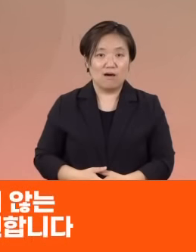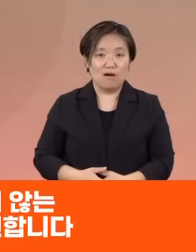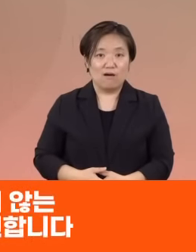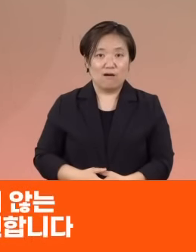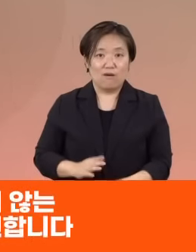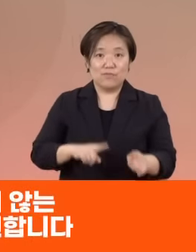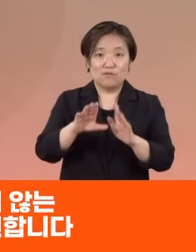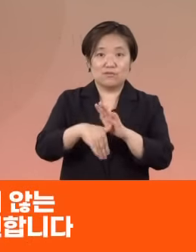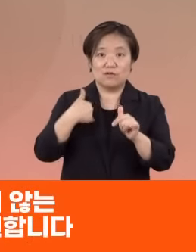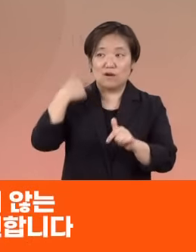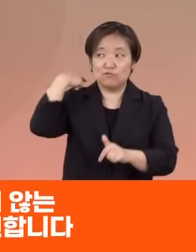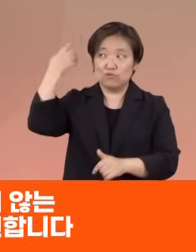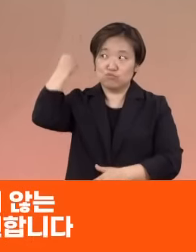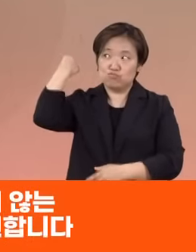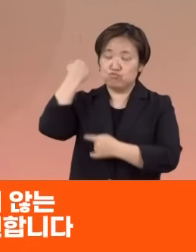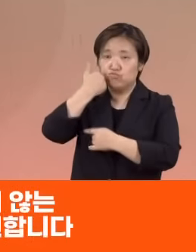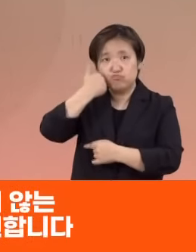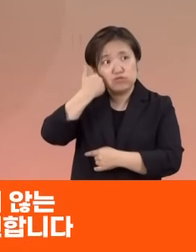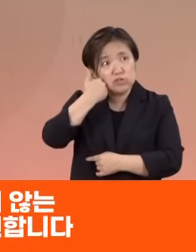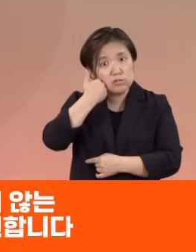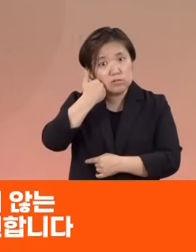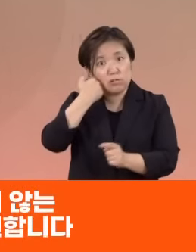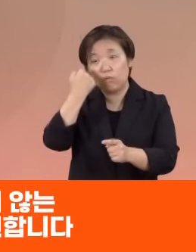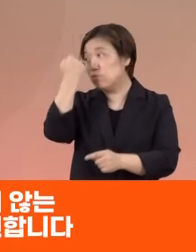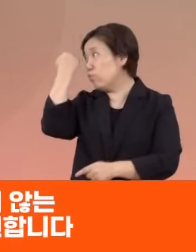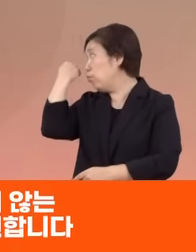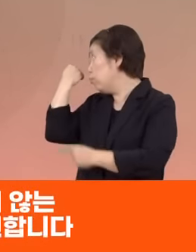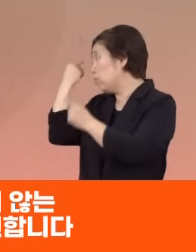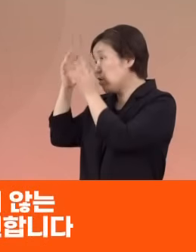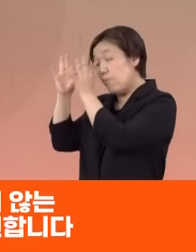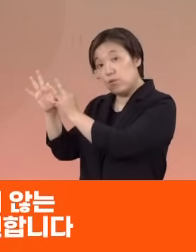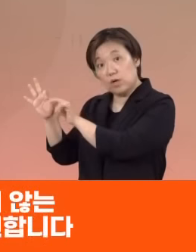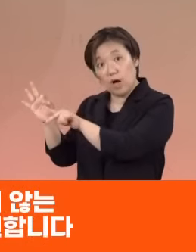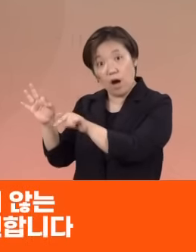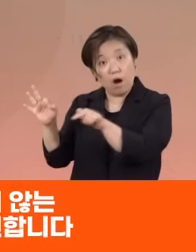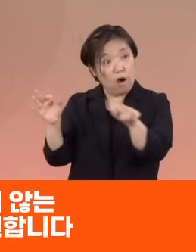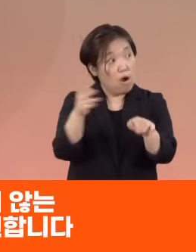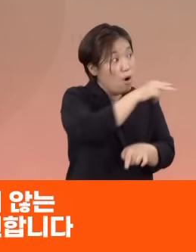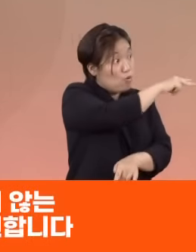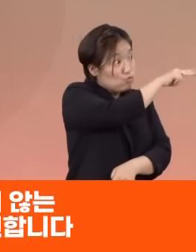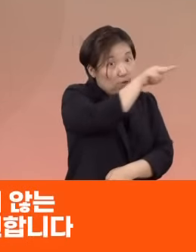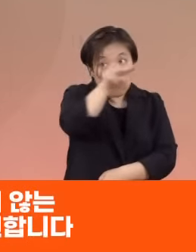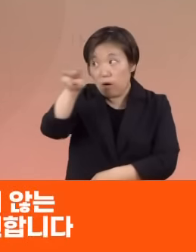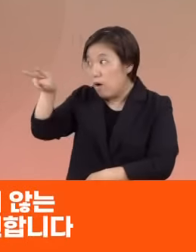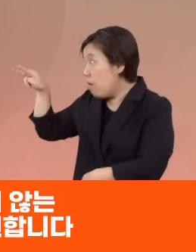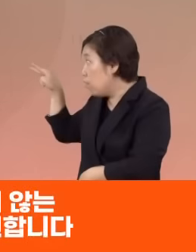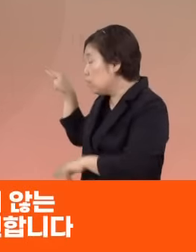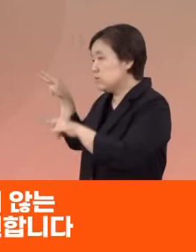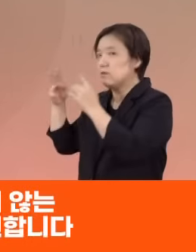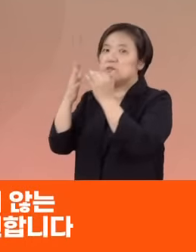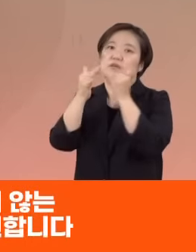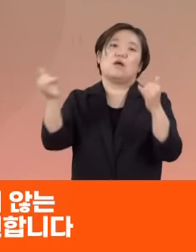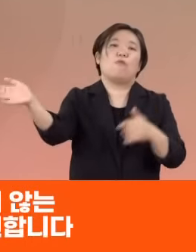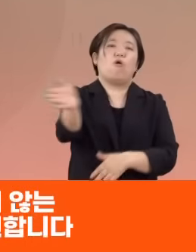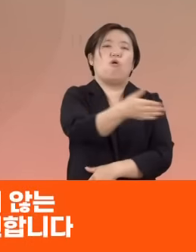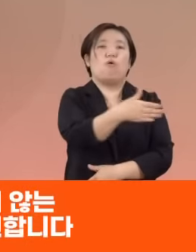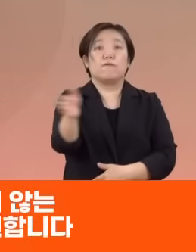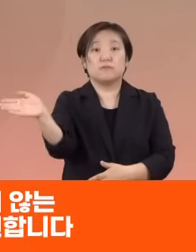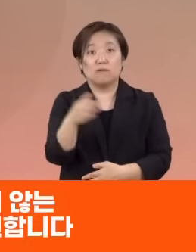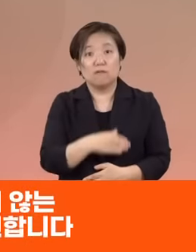뒤에서 당겼지 하고 뒤돌아보니까 어 주변에 사람이 없었다는 거예요 야 진짜